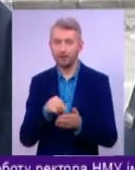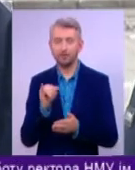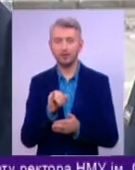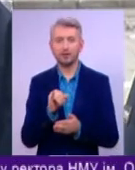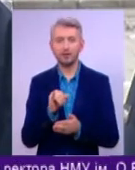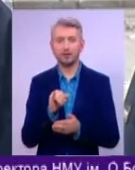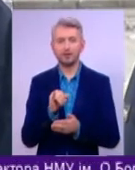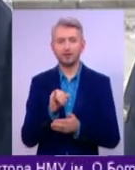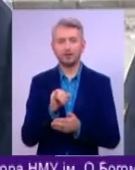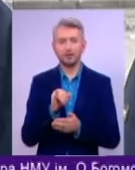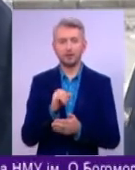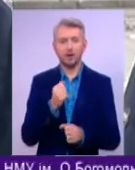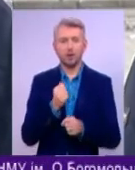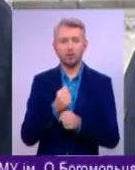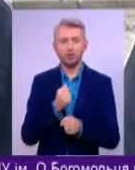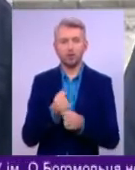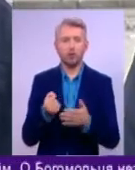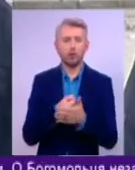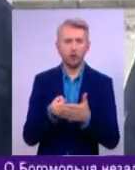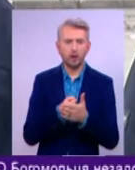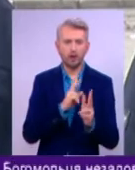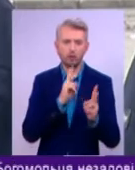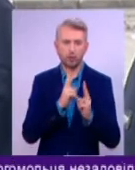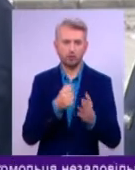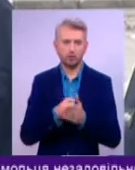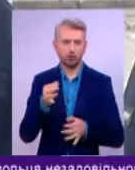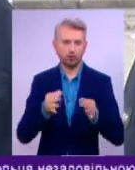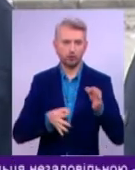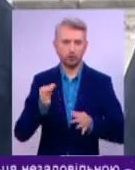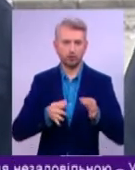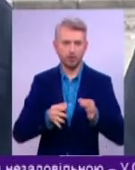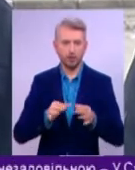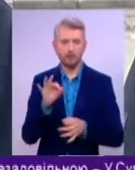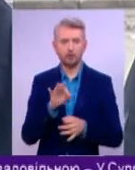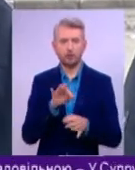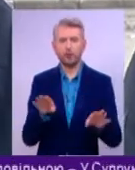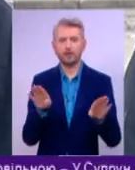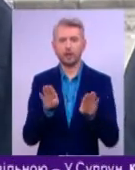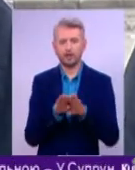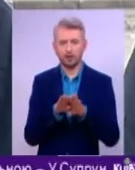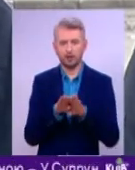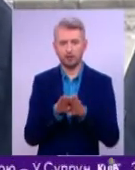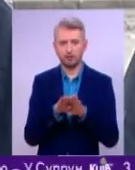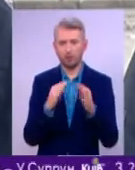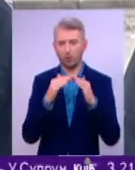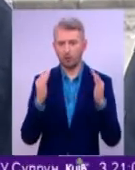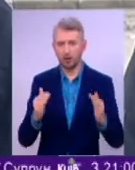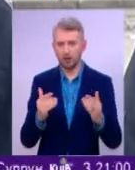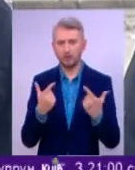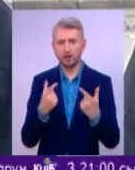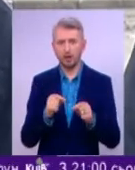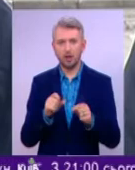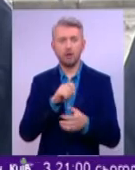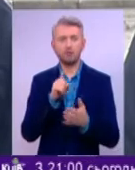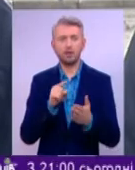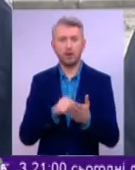ставити, робити клопотання, робити позови до суду стосовно закриття об'єктів, де